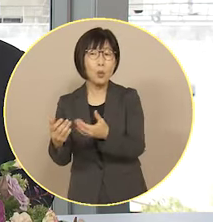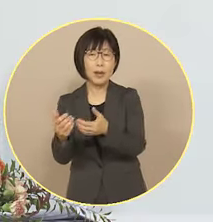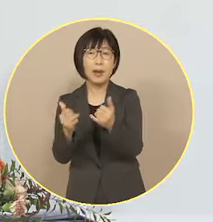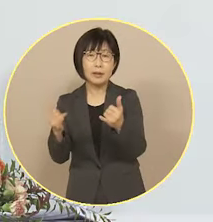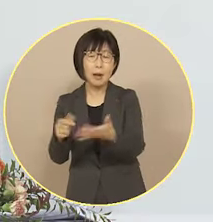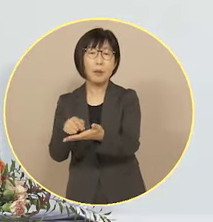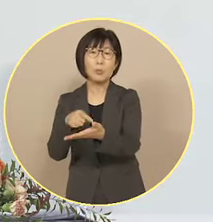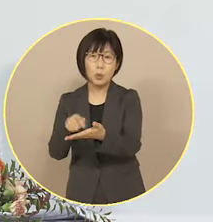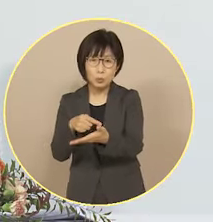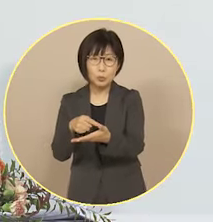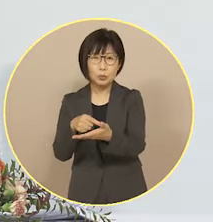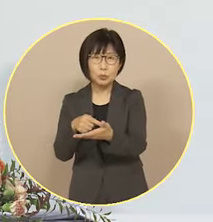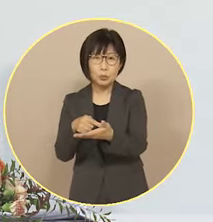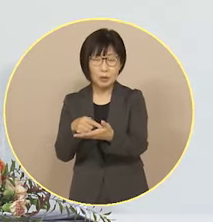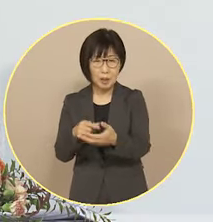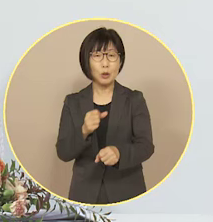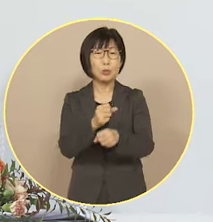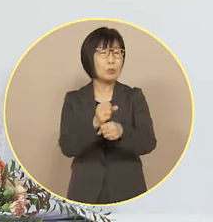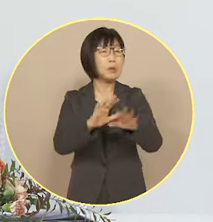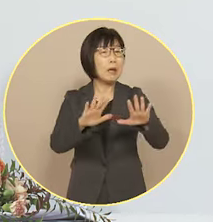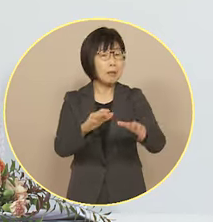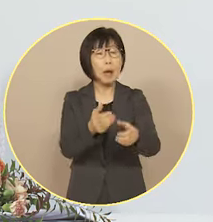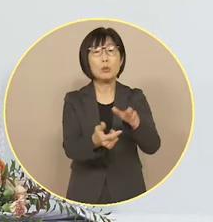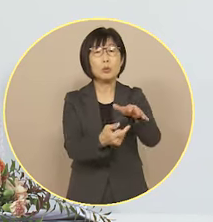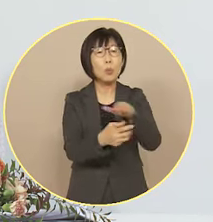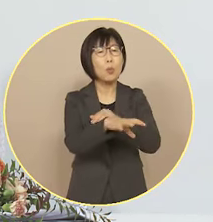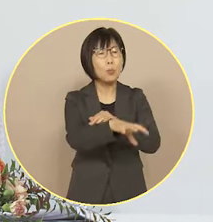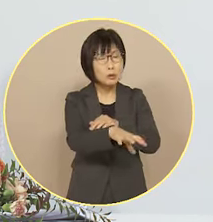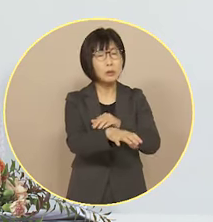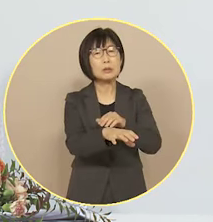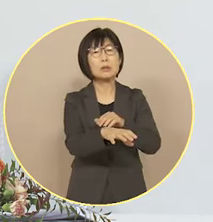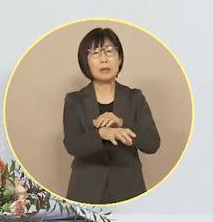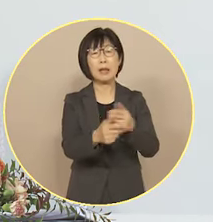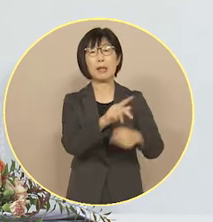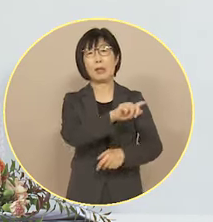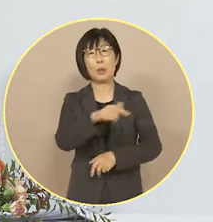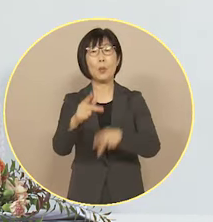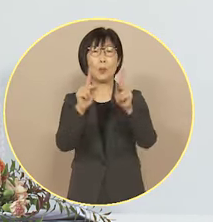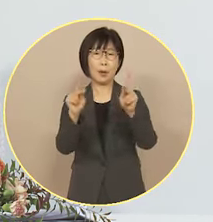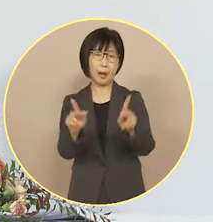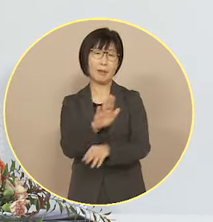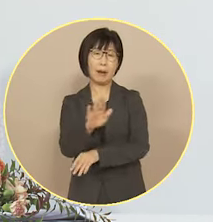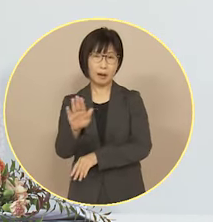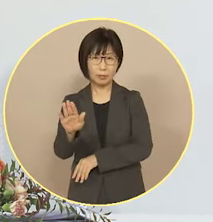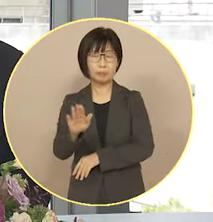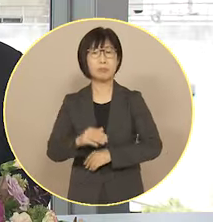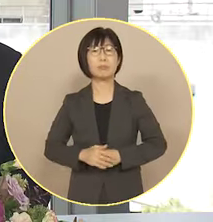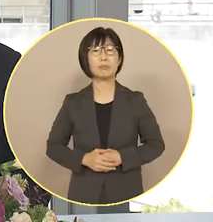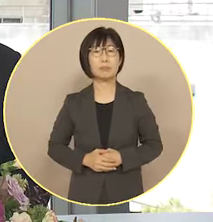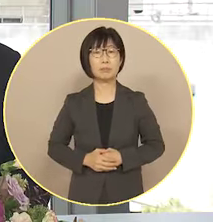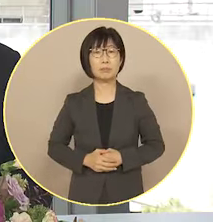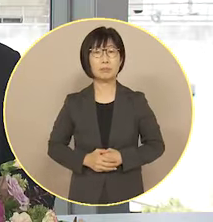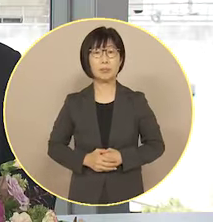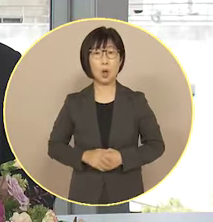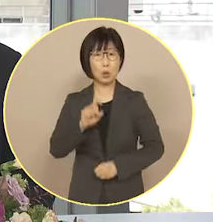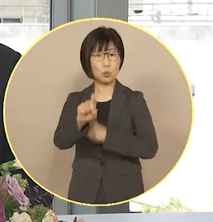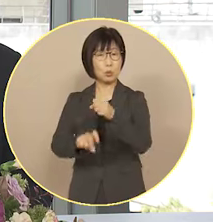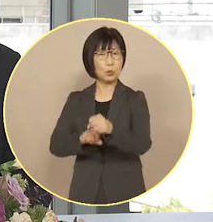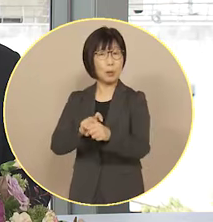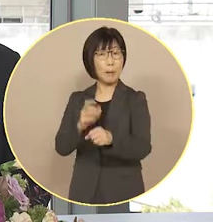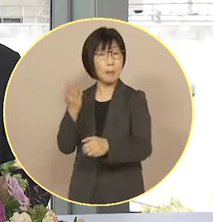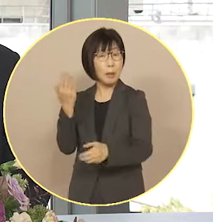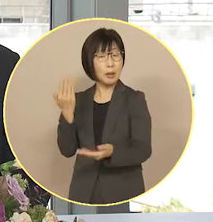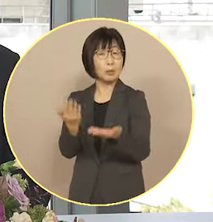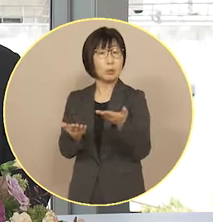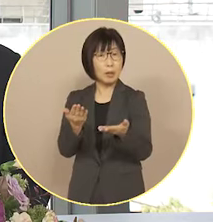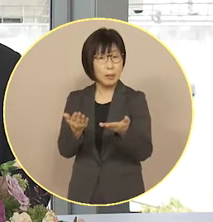の不足工作法基地の増加といった様々なま課題もあるわけなんですで実際にですね10年